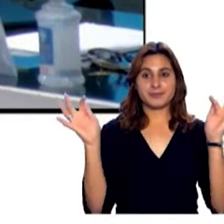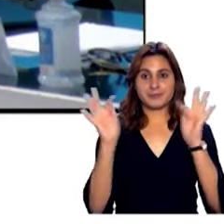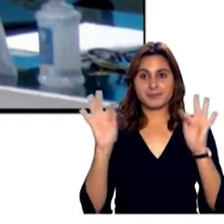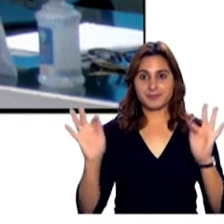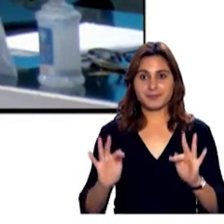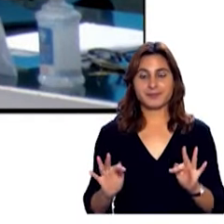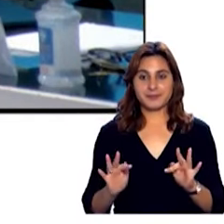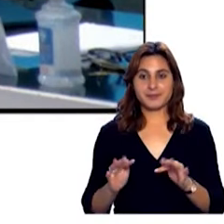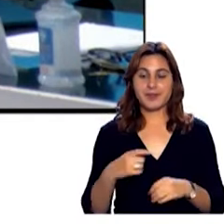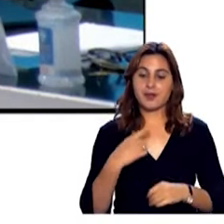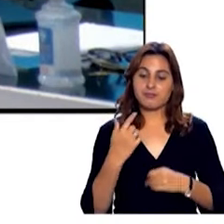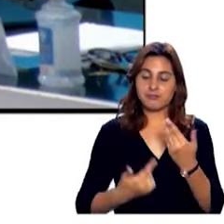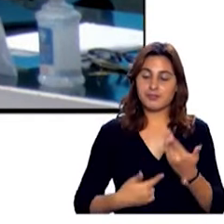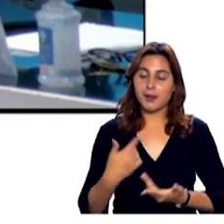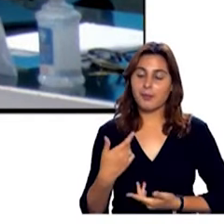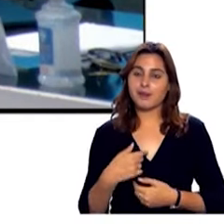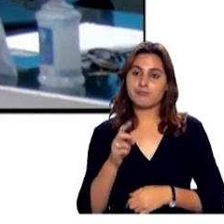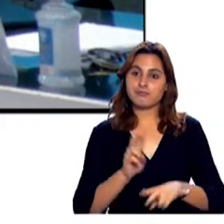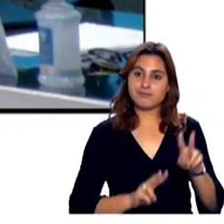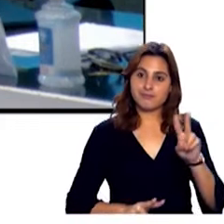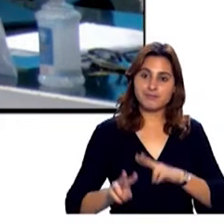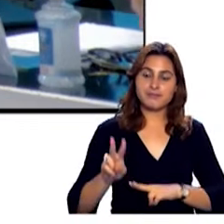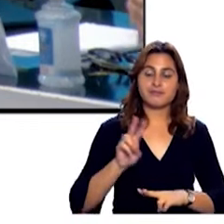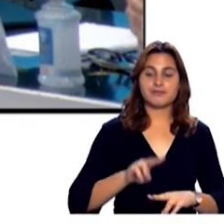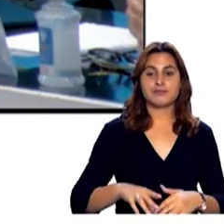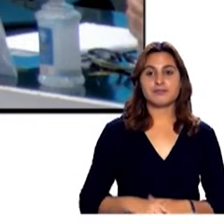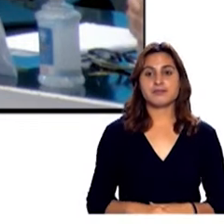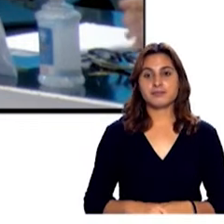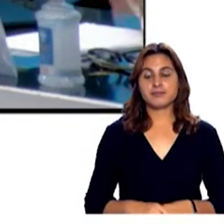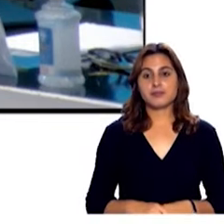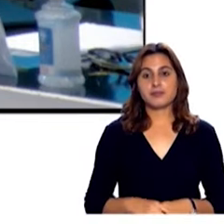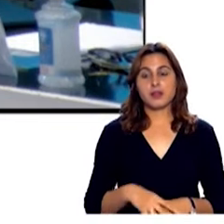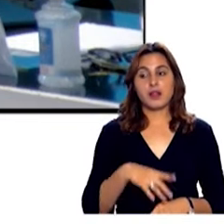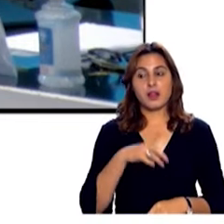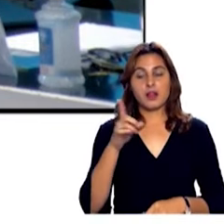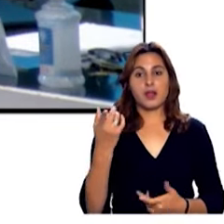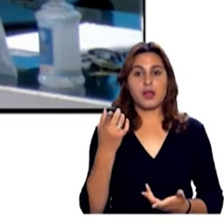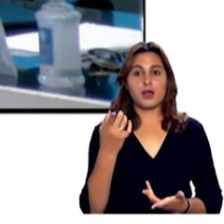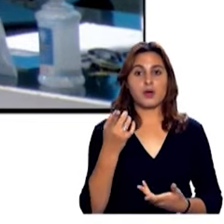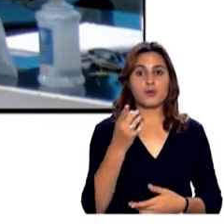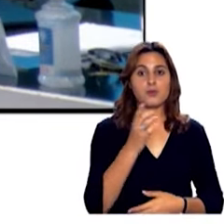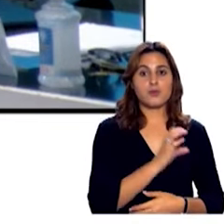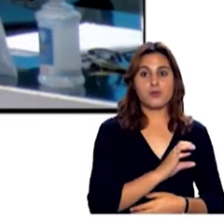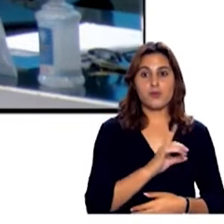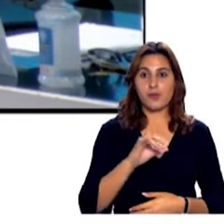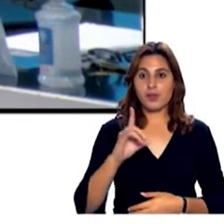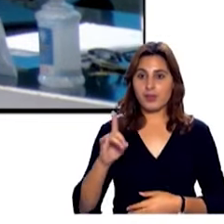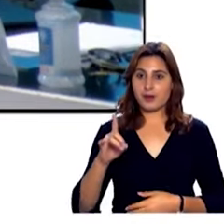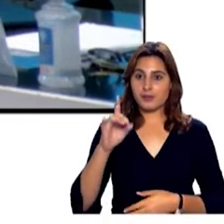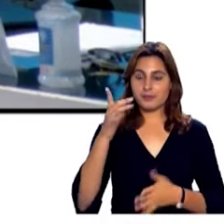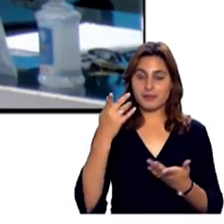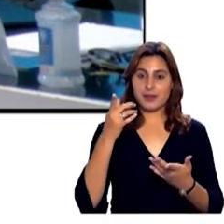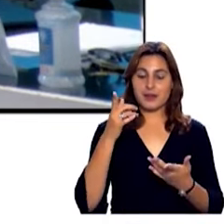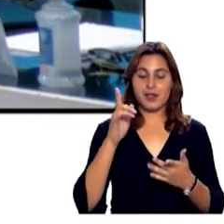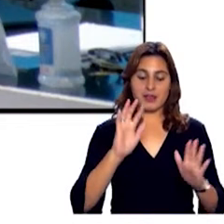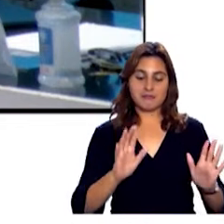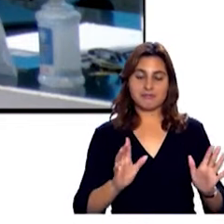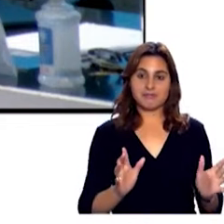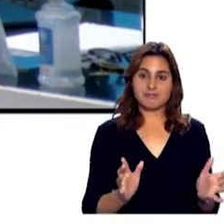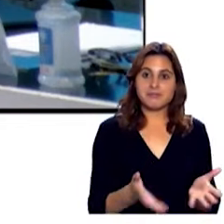ce Matin Car le droit à comparé est une source d'r sachez que